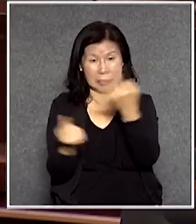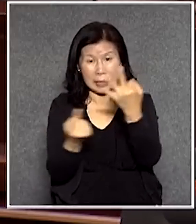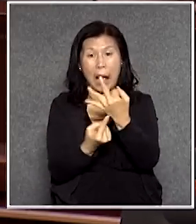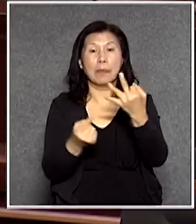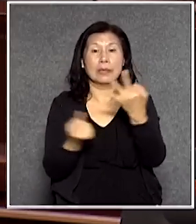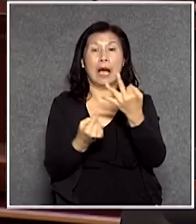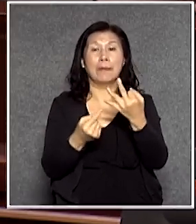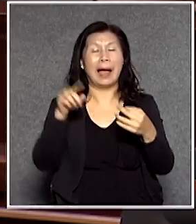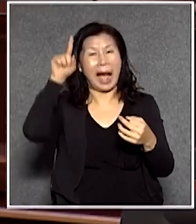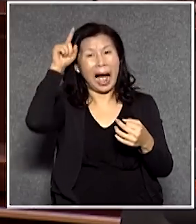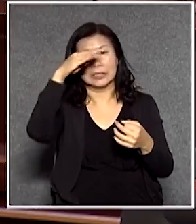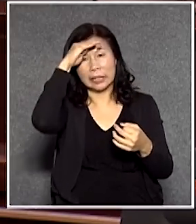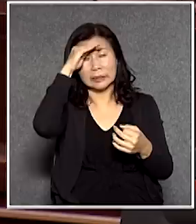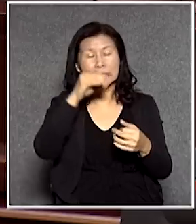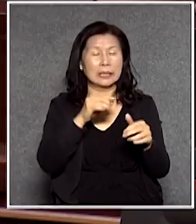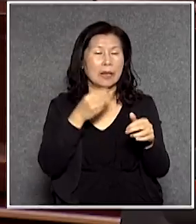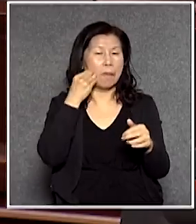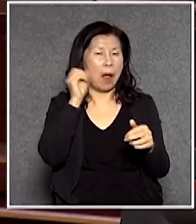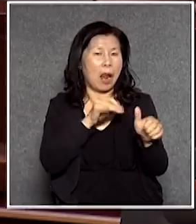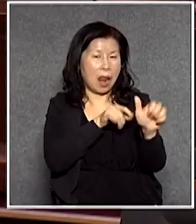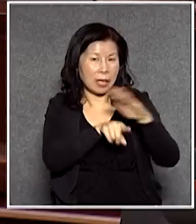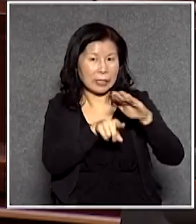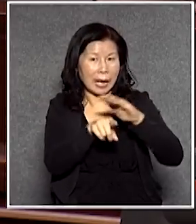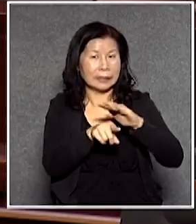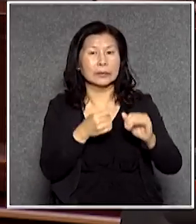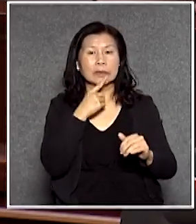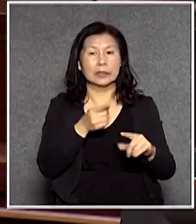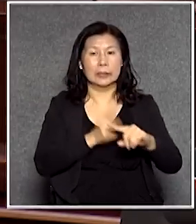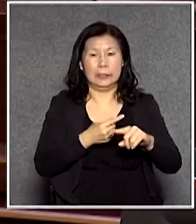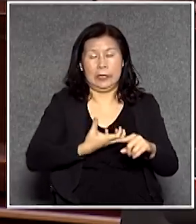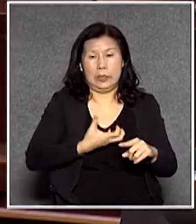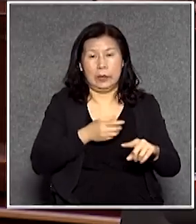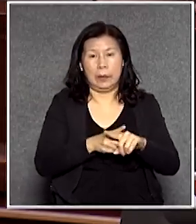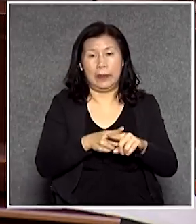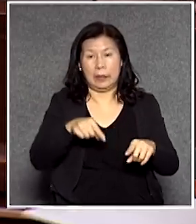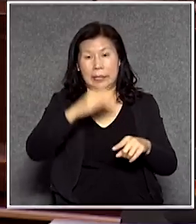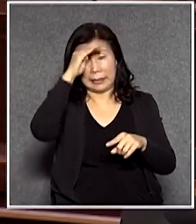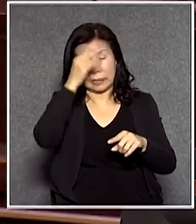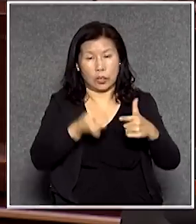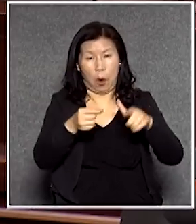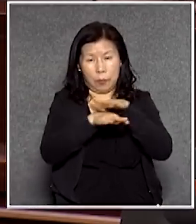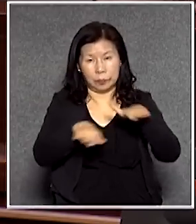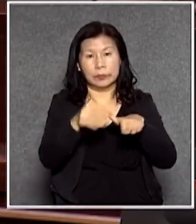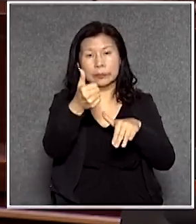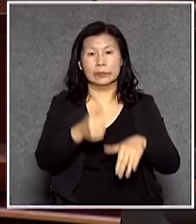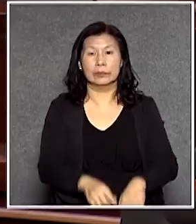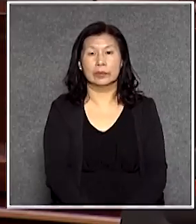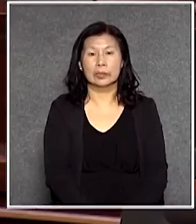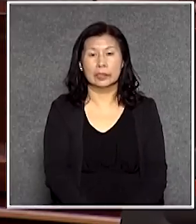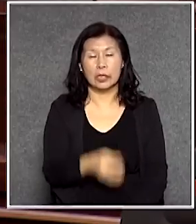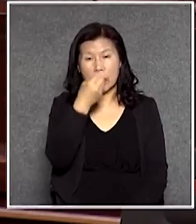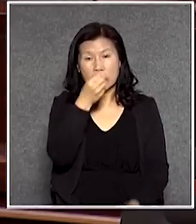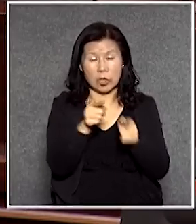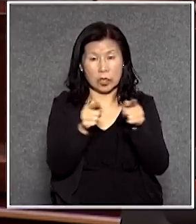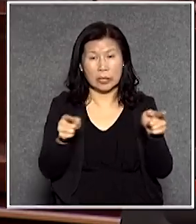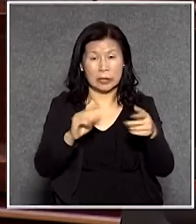侮辱香港的警隊，實在豈有此理。我一定要在這裡還香港警察一個公道。香港長期